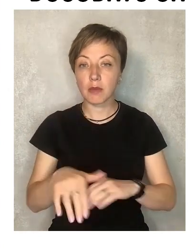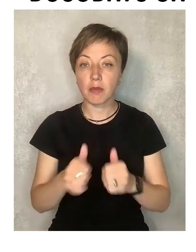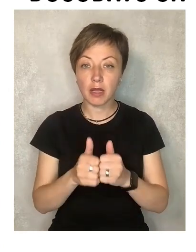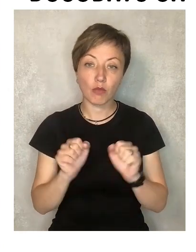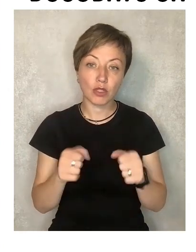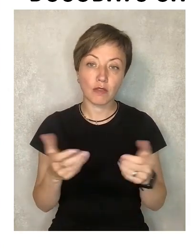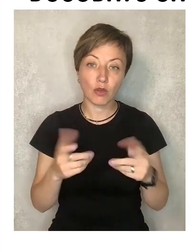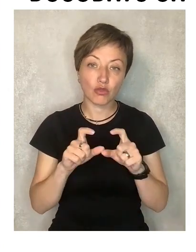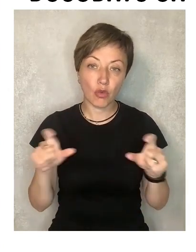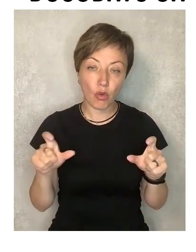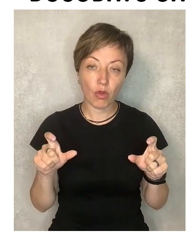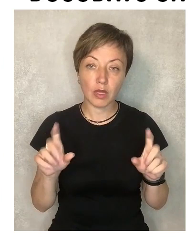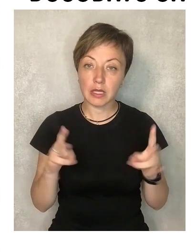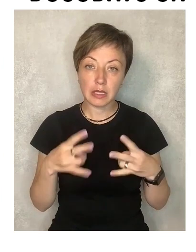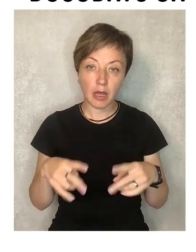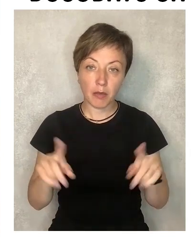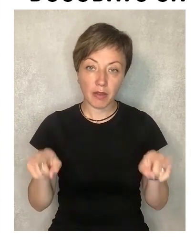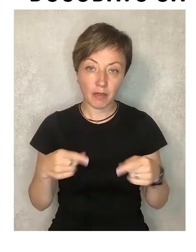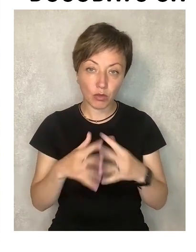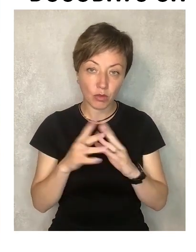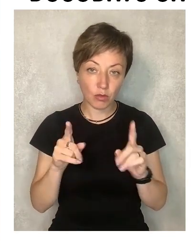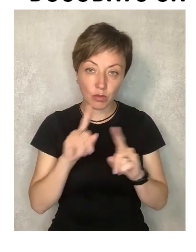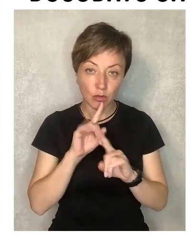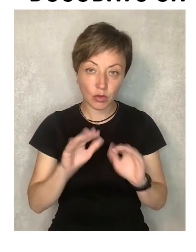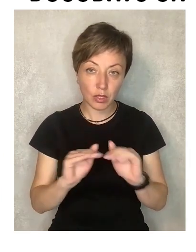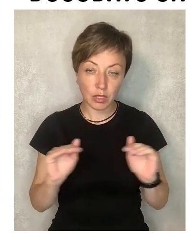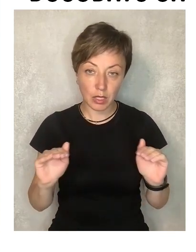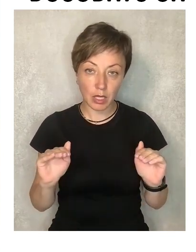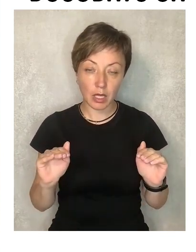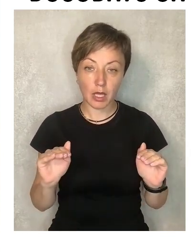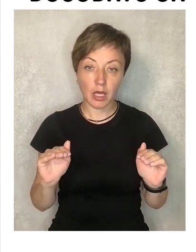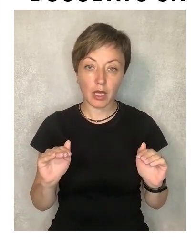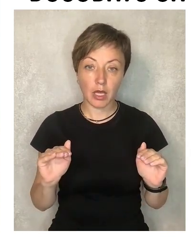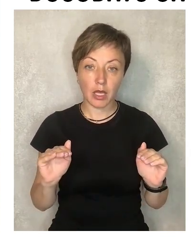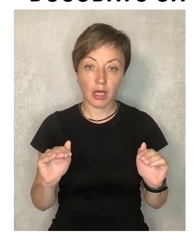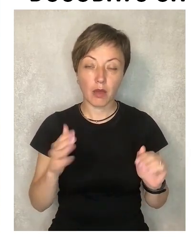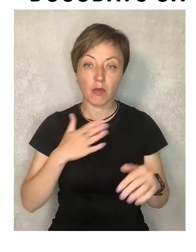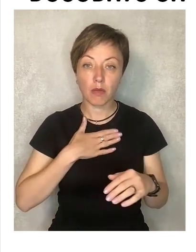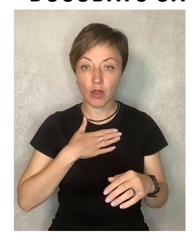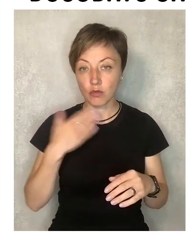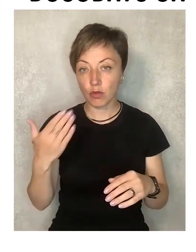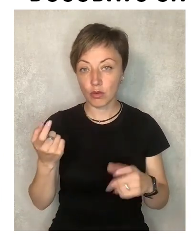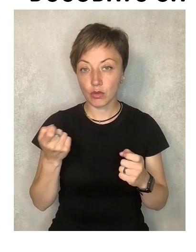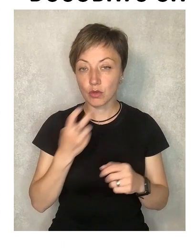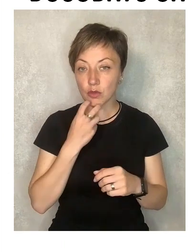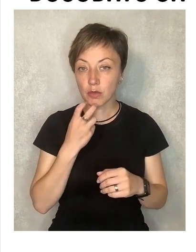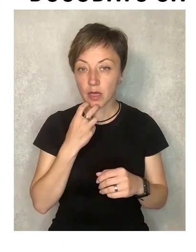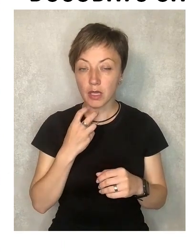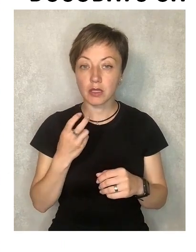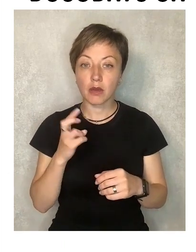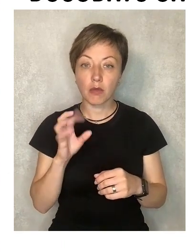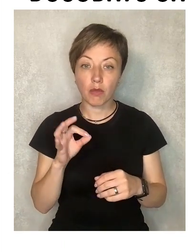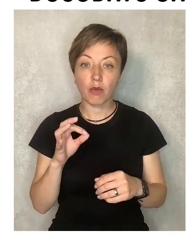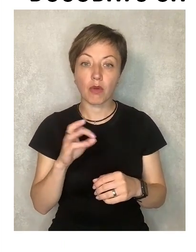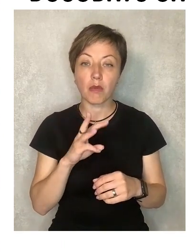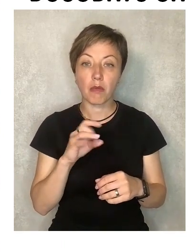школу там і не треба відбудовувати, можливо, там не буде учнів, то там з нашого боку можна трошки посміятись, тому що мери знають, що вони